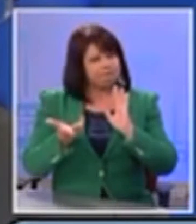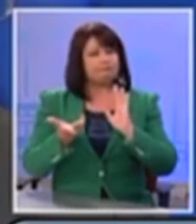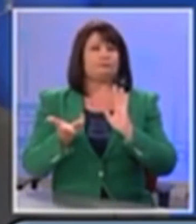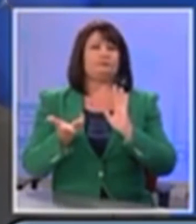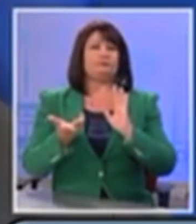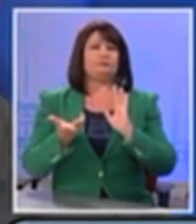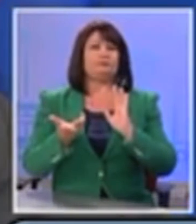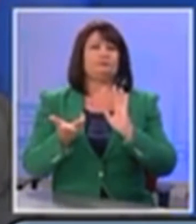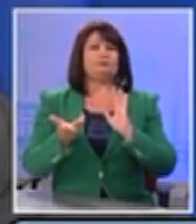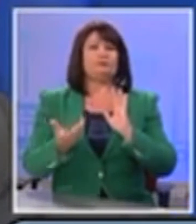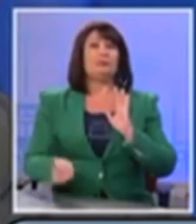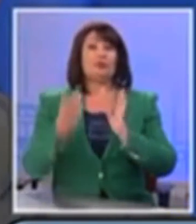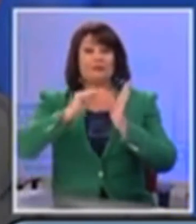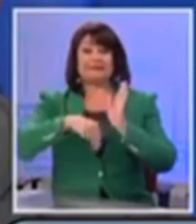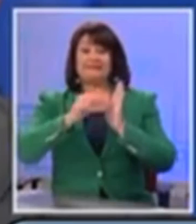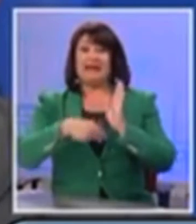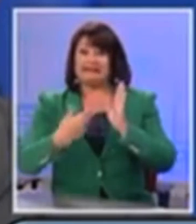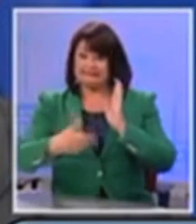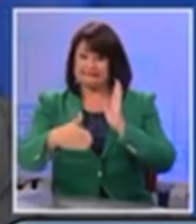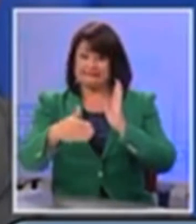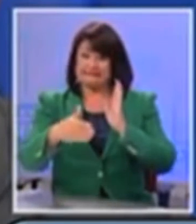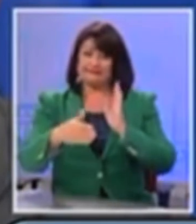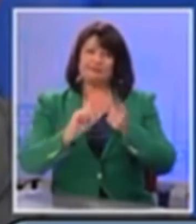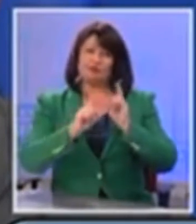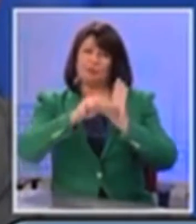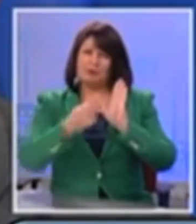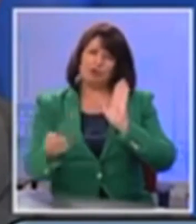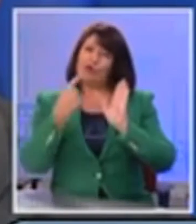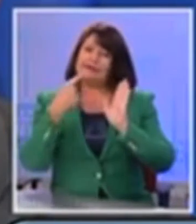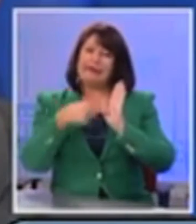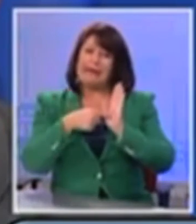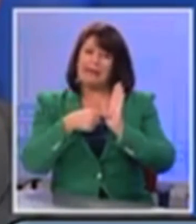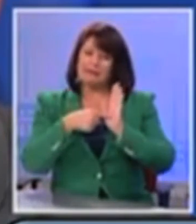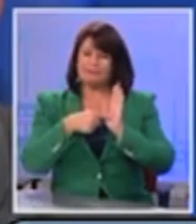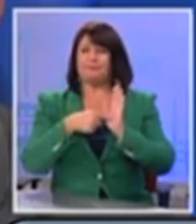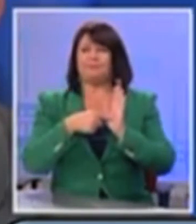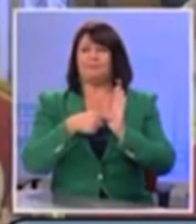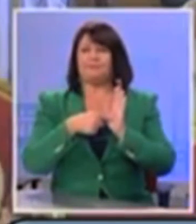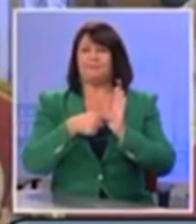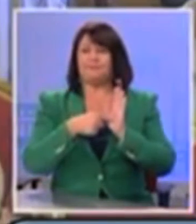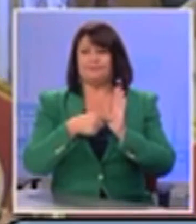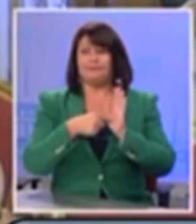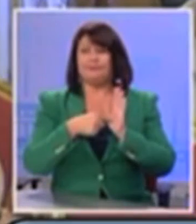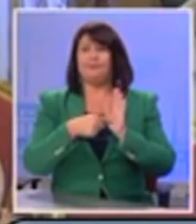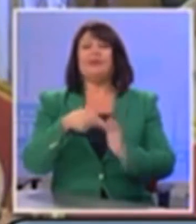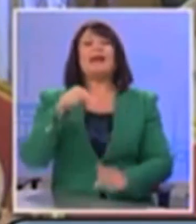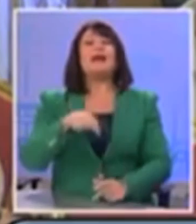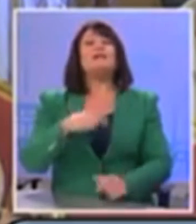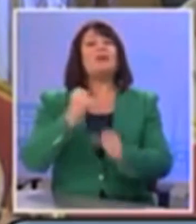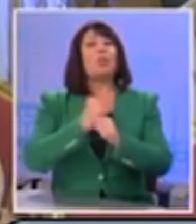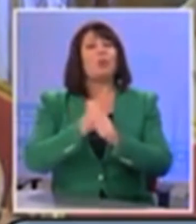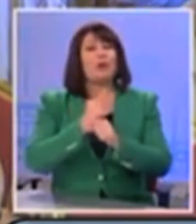mémorandum. Ce travail donc, auquel il a largement collaboré en termes de